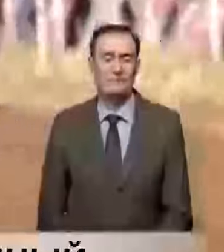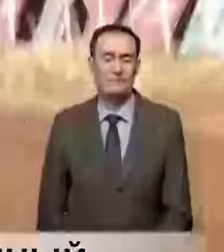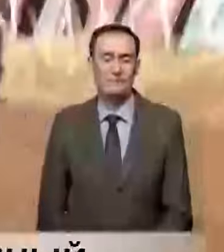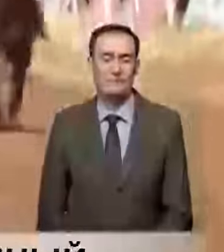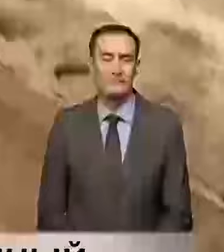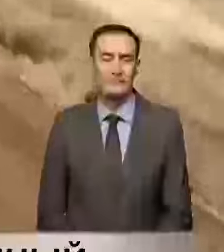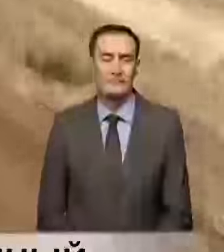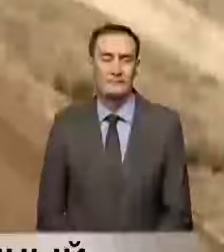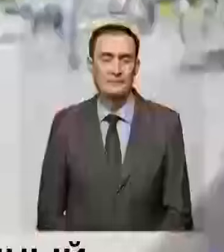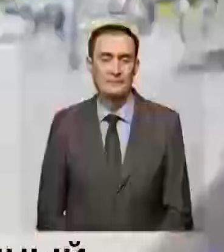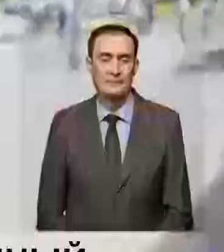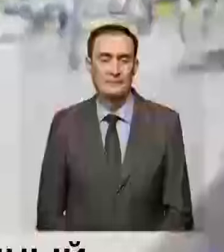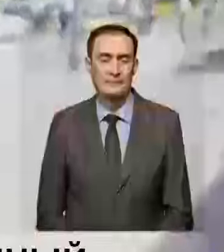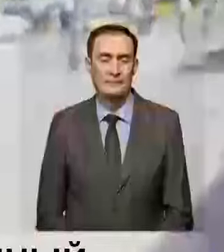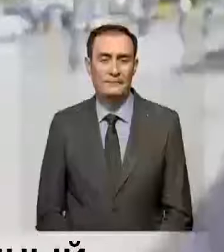сентябре.